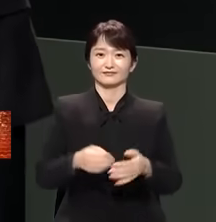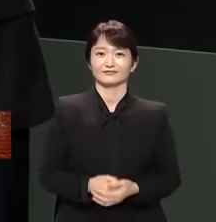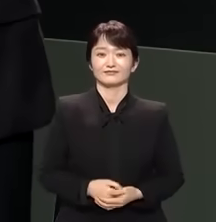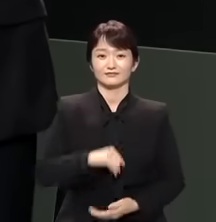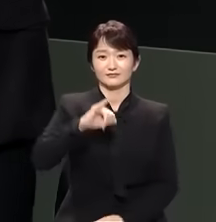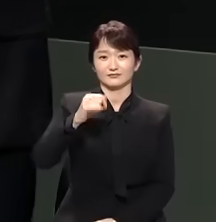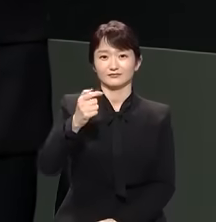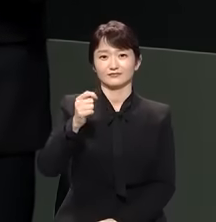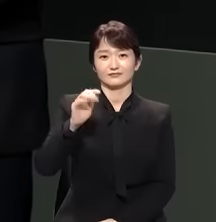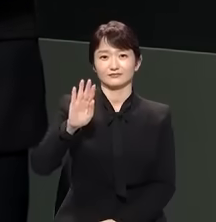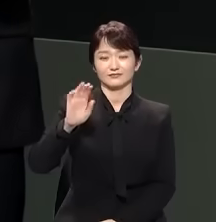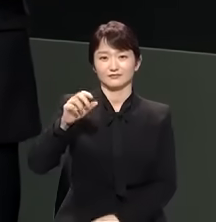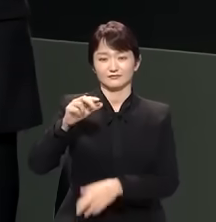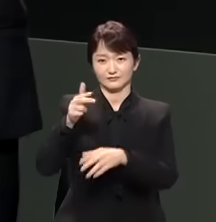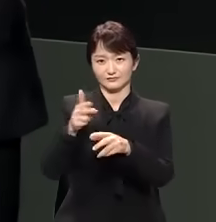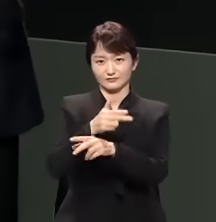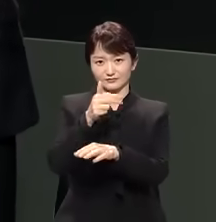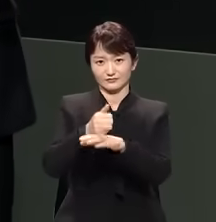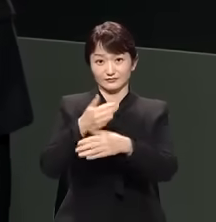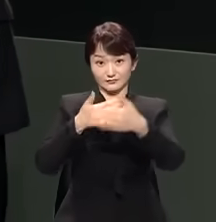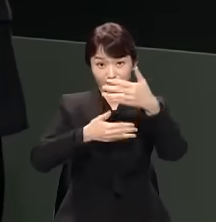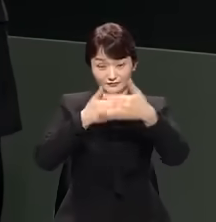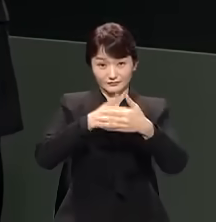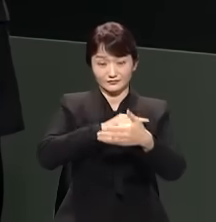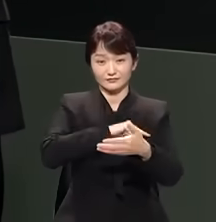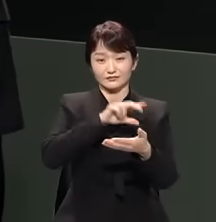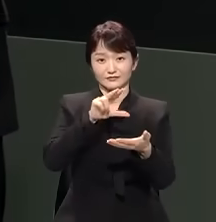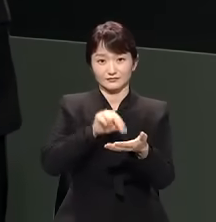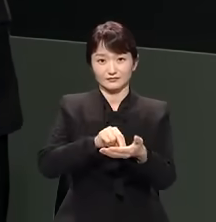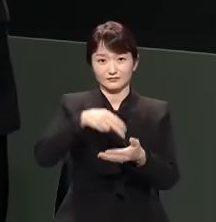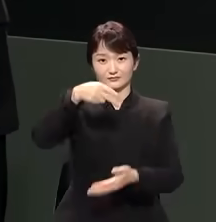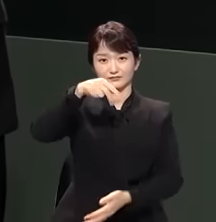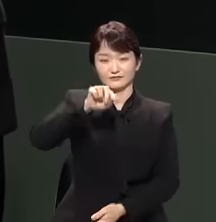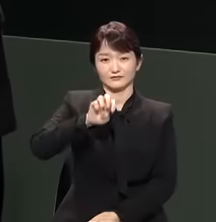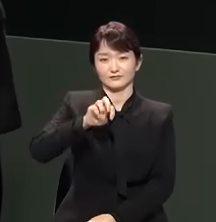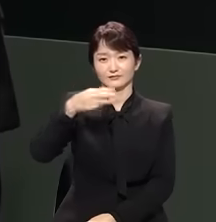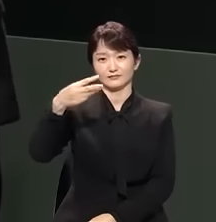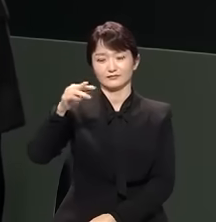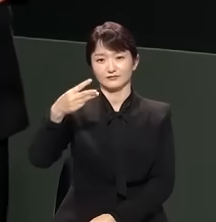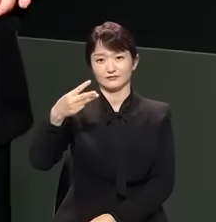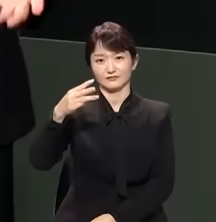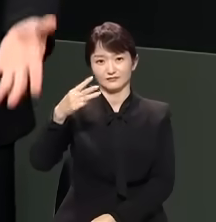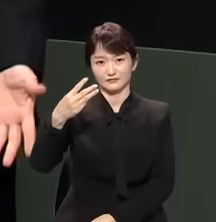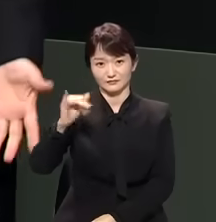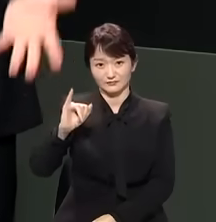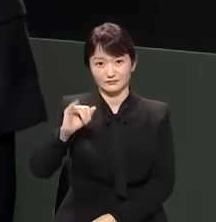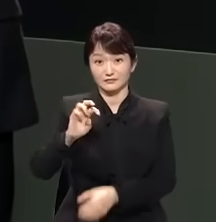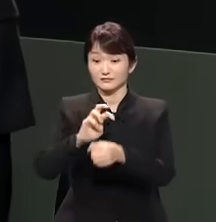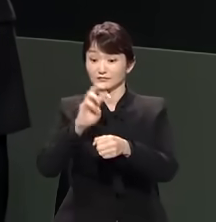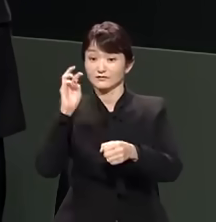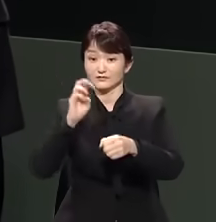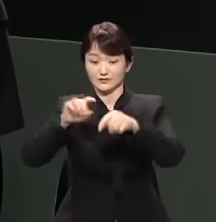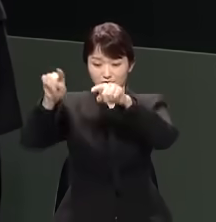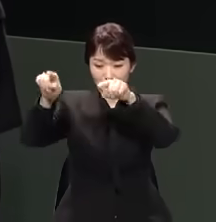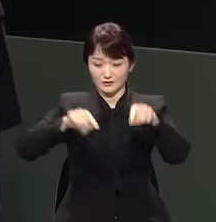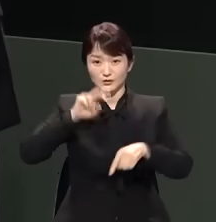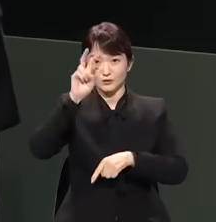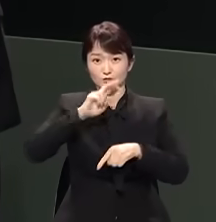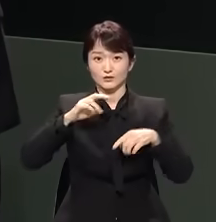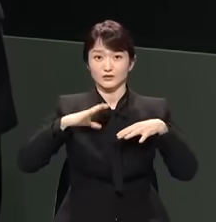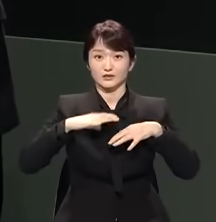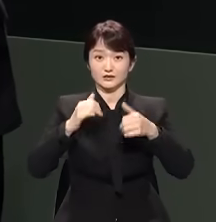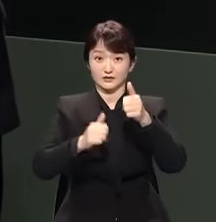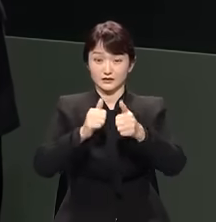JTB 주말드라마 웰컴투 삼달리 혹시 보셨나요이 30년 전 전국 노래자랑을 그대로 제현한 장면이